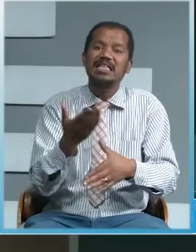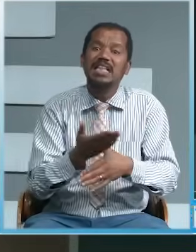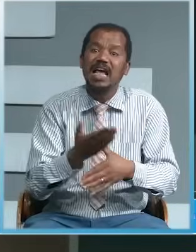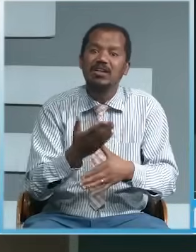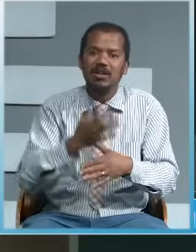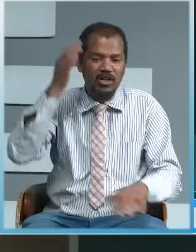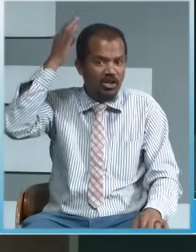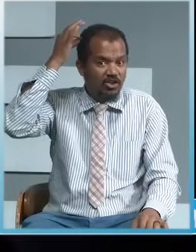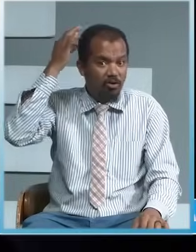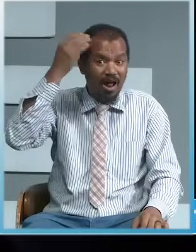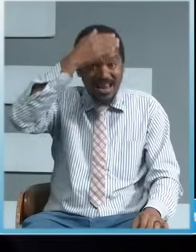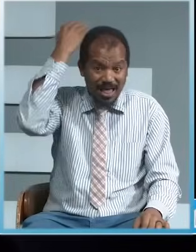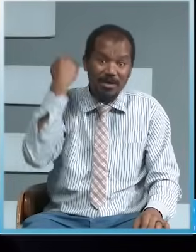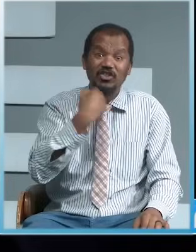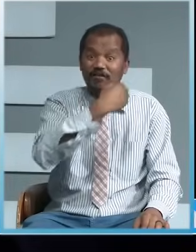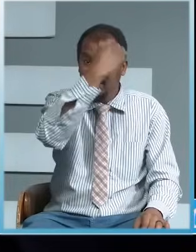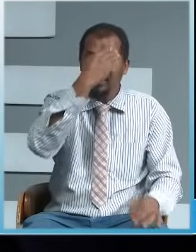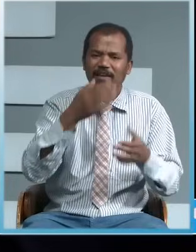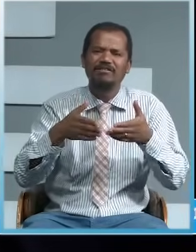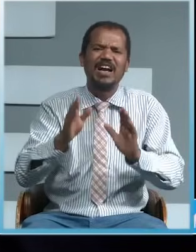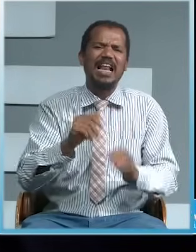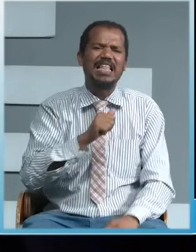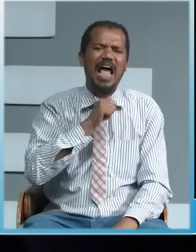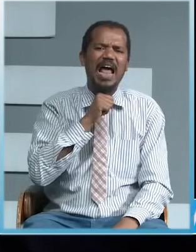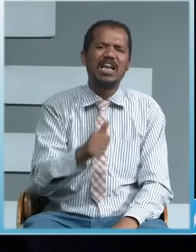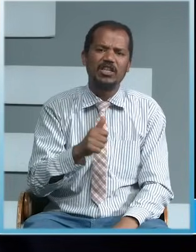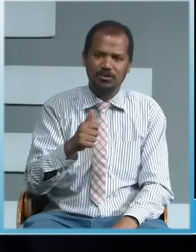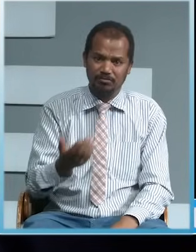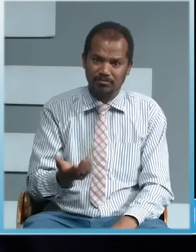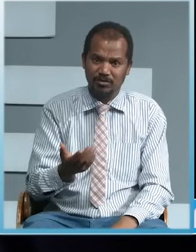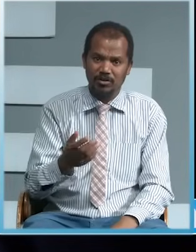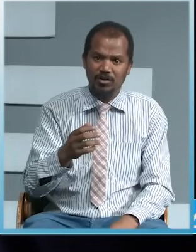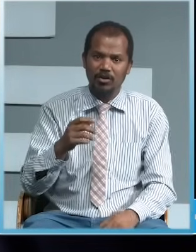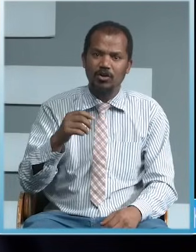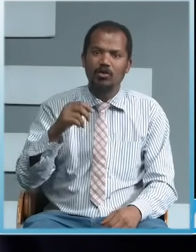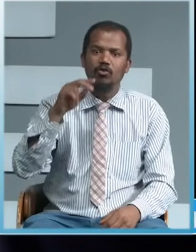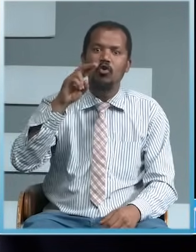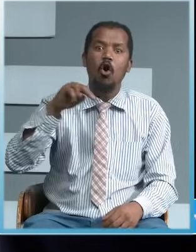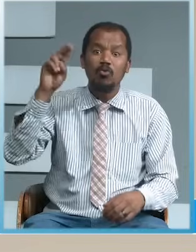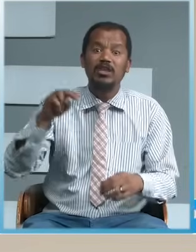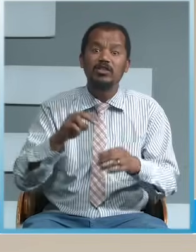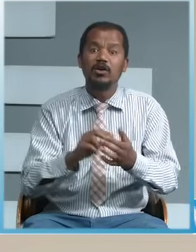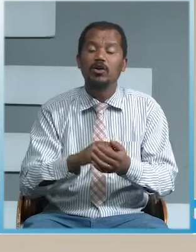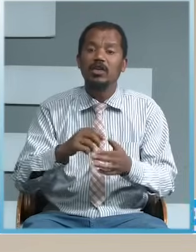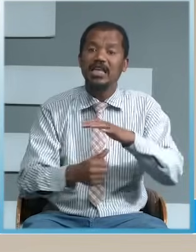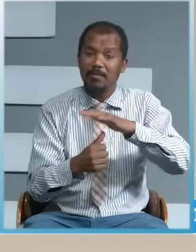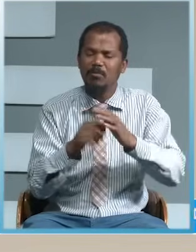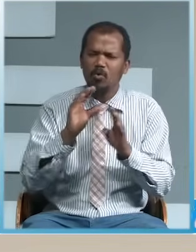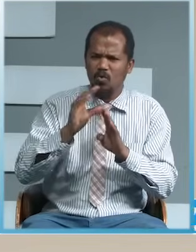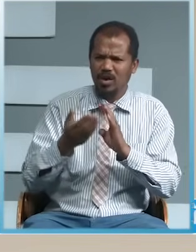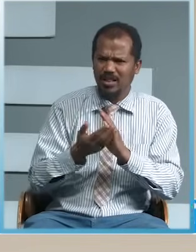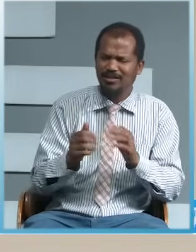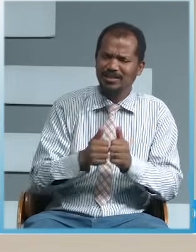እንዳትሄድ ታገደችው ጸጉሯን ለመሸፈን ፍቃደኛ ባለመሆኗ ነው ብለው ነበር። የኖርዌጂያን ኖቤል ኮሚቴ